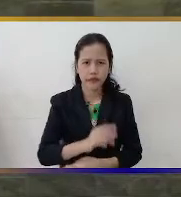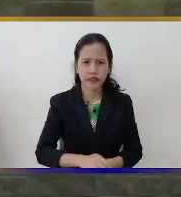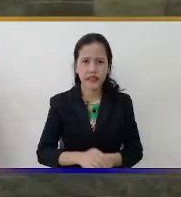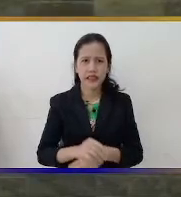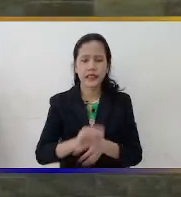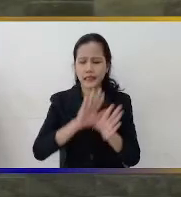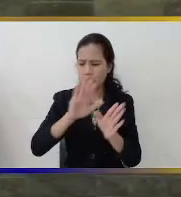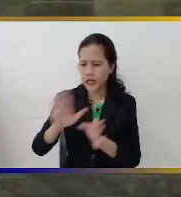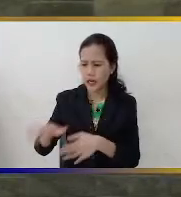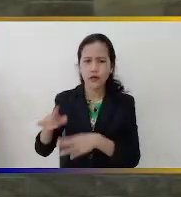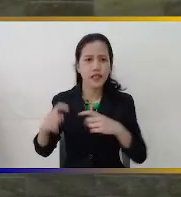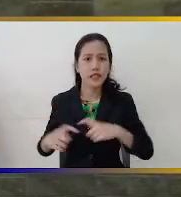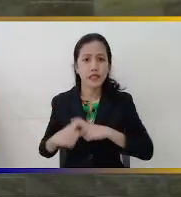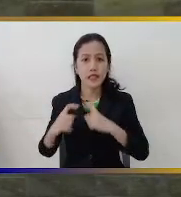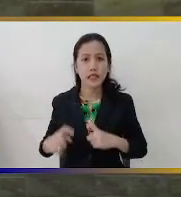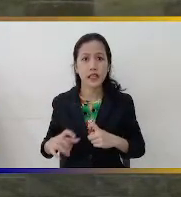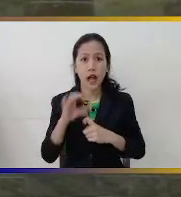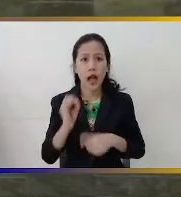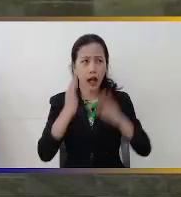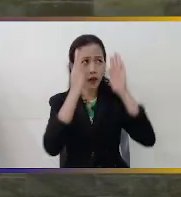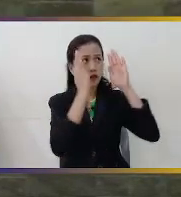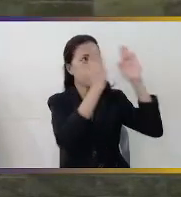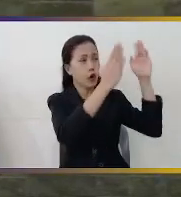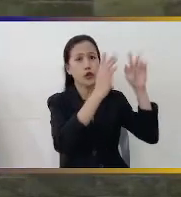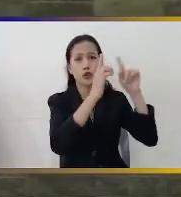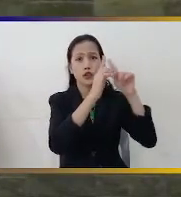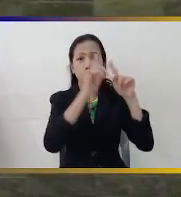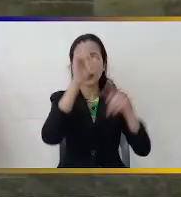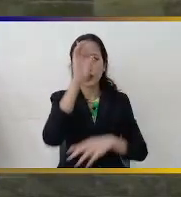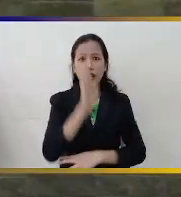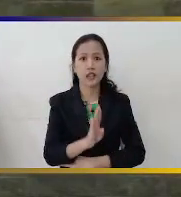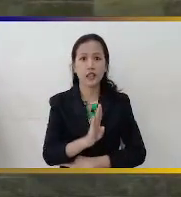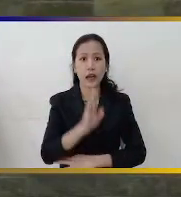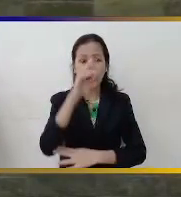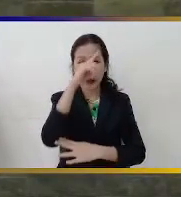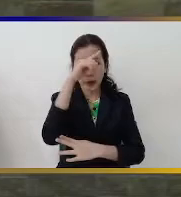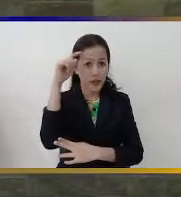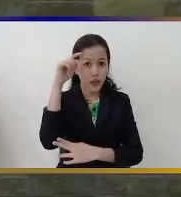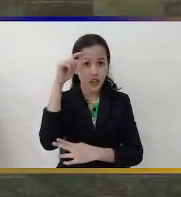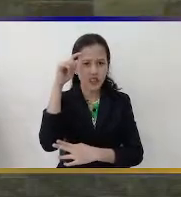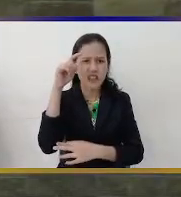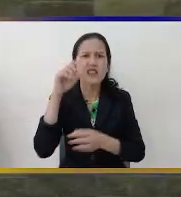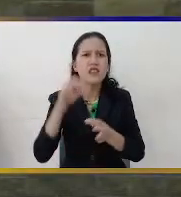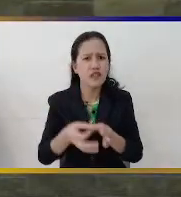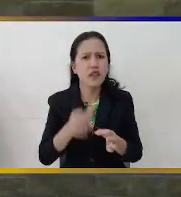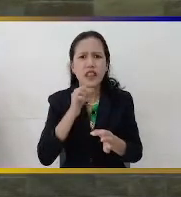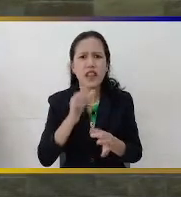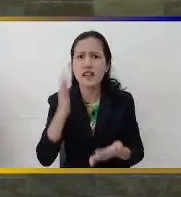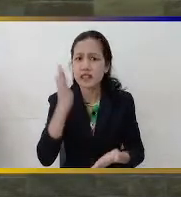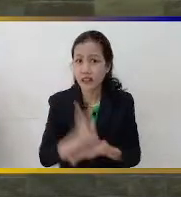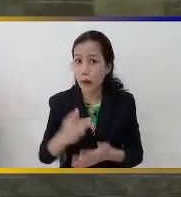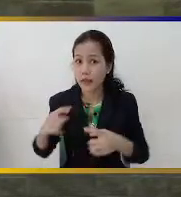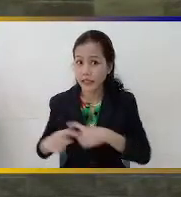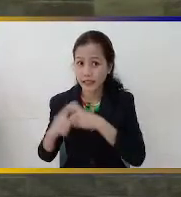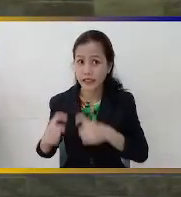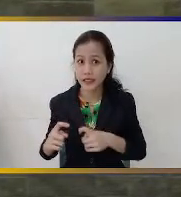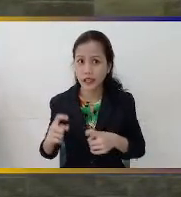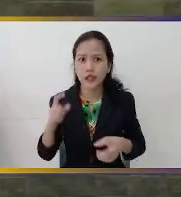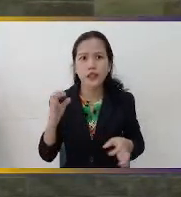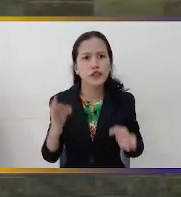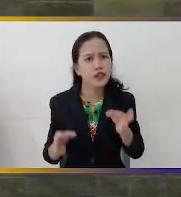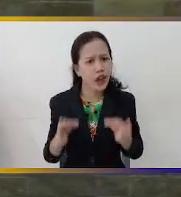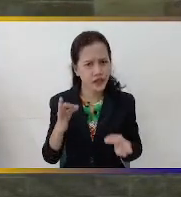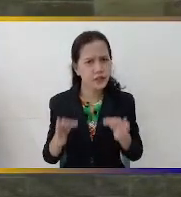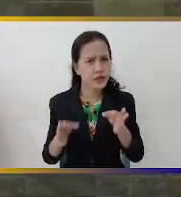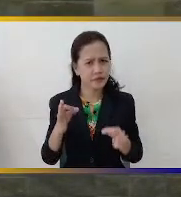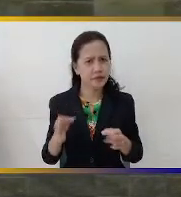manumbalik sa Diyos. Because kapag hindi kayo tumigil, judgment will be upon you. Yan po yung ipinipreach ng